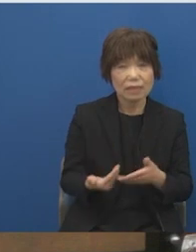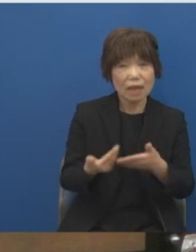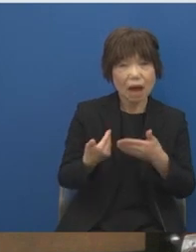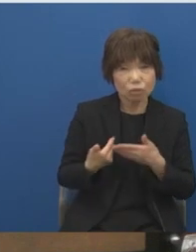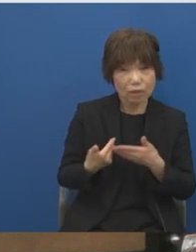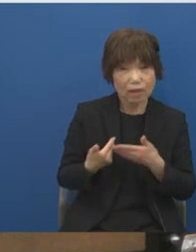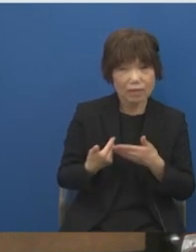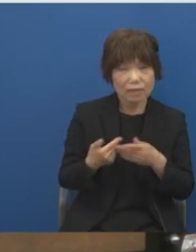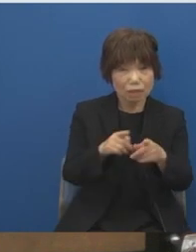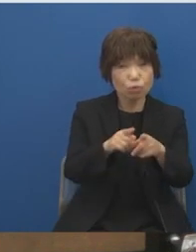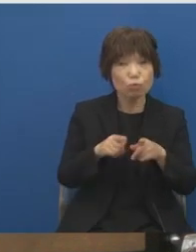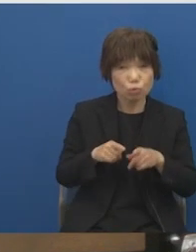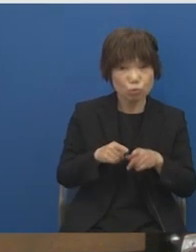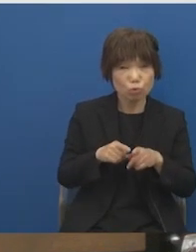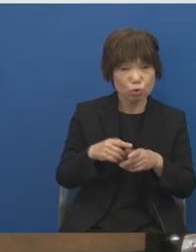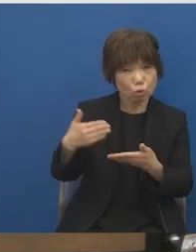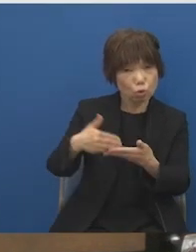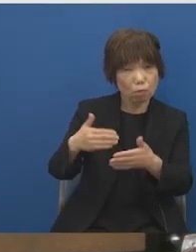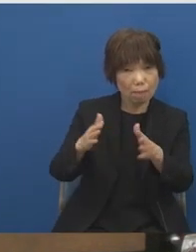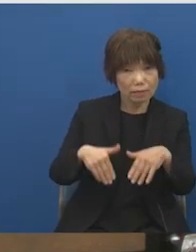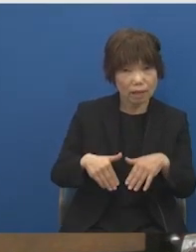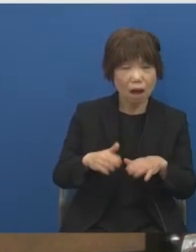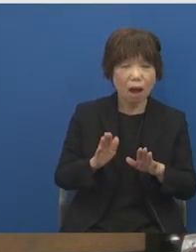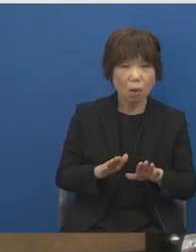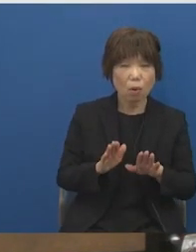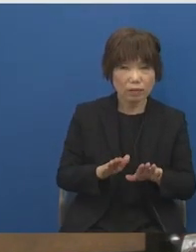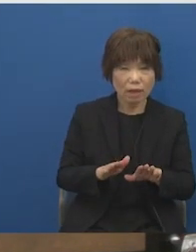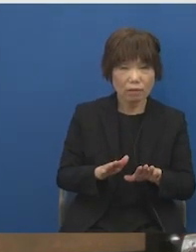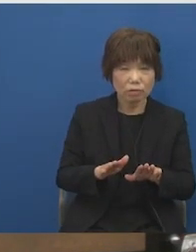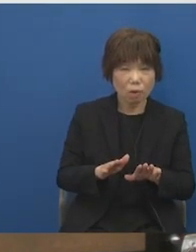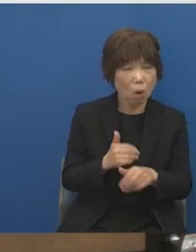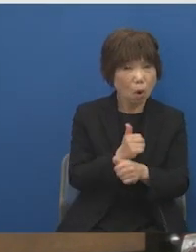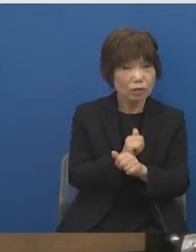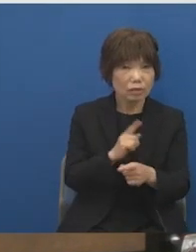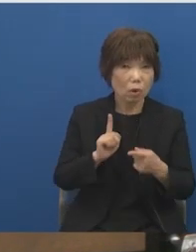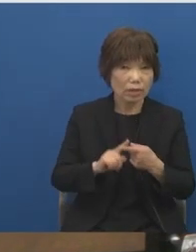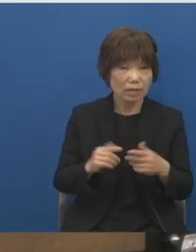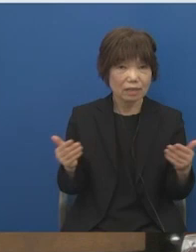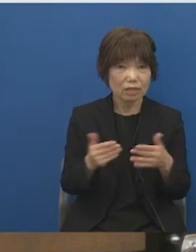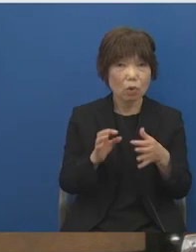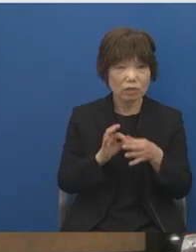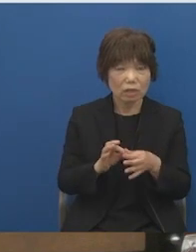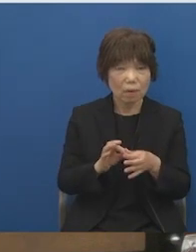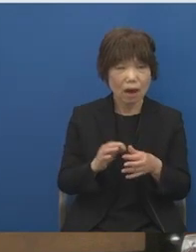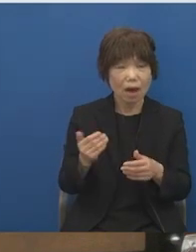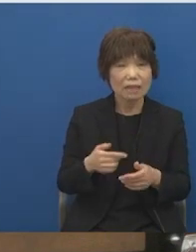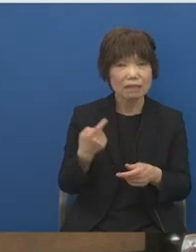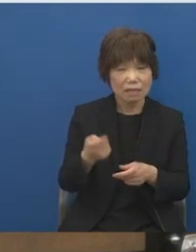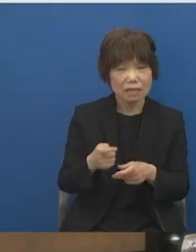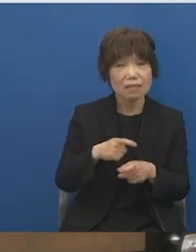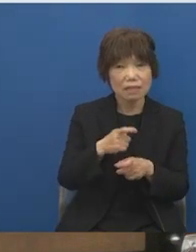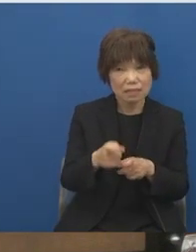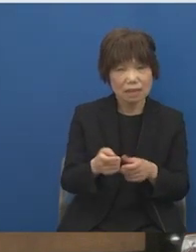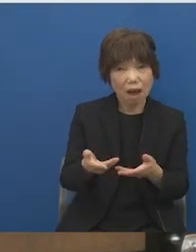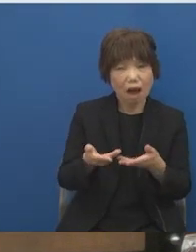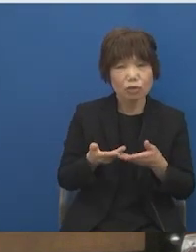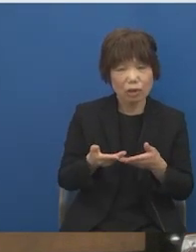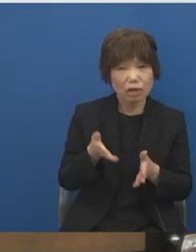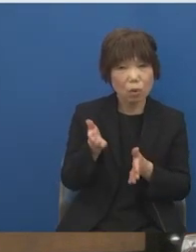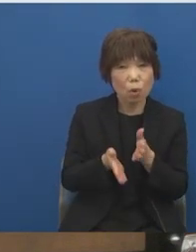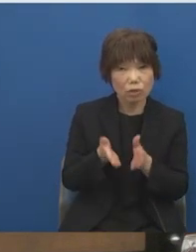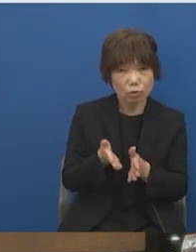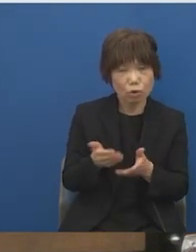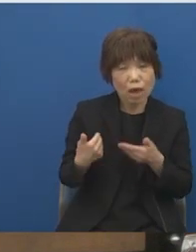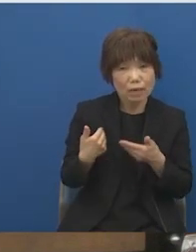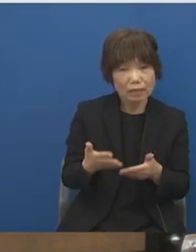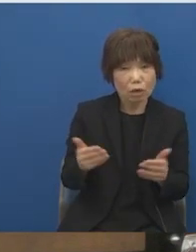べられましたが、本件試行的事業については、一時預かり保育同様委託事業ですが、全国的